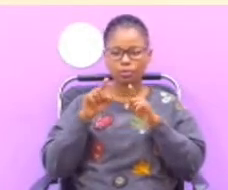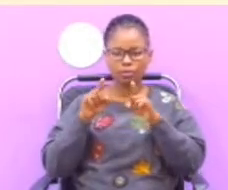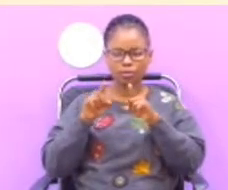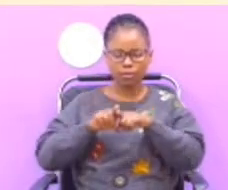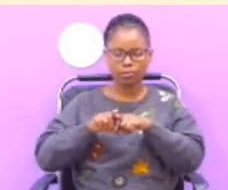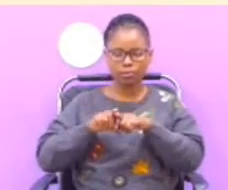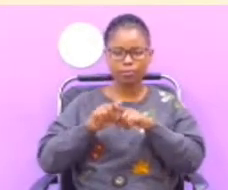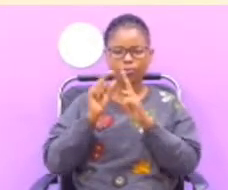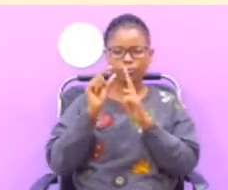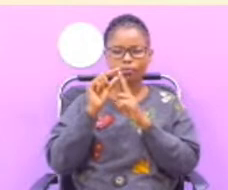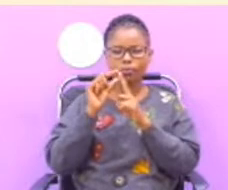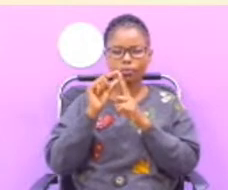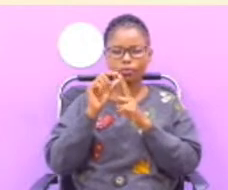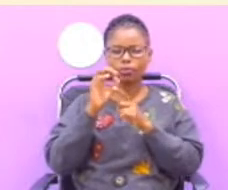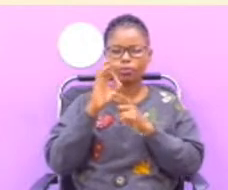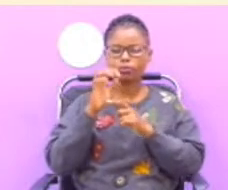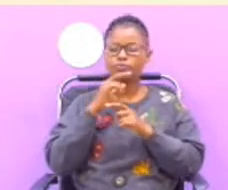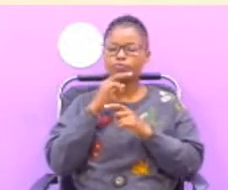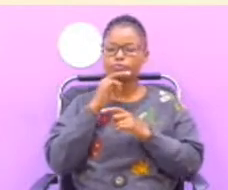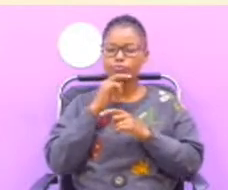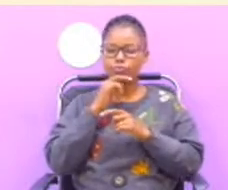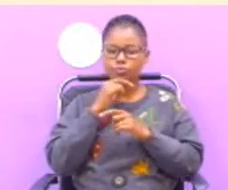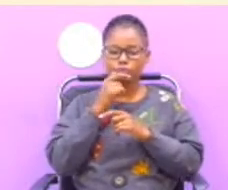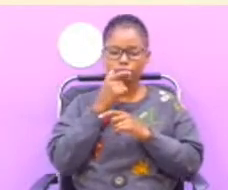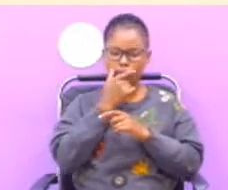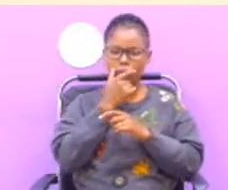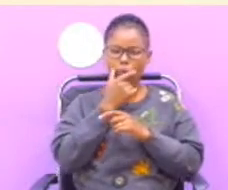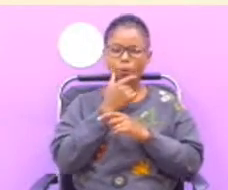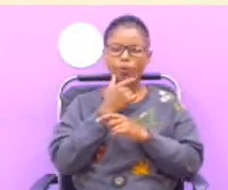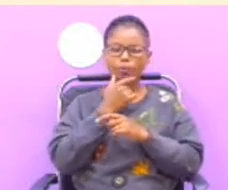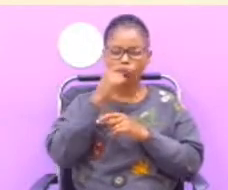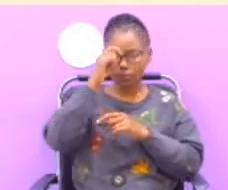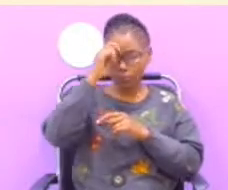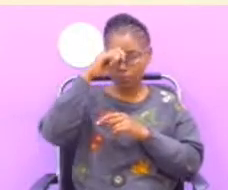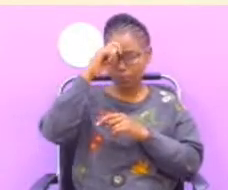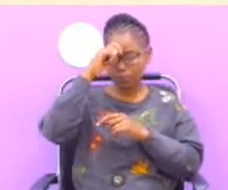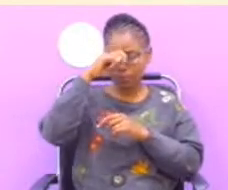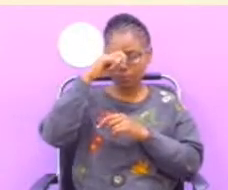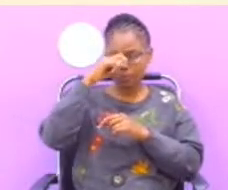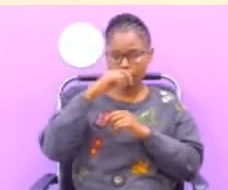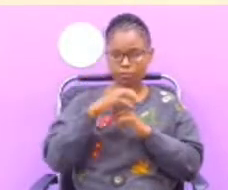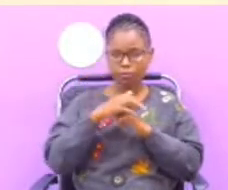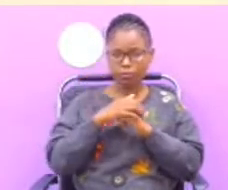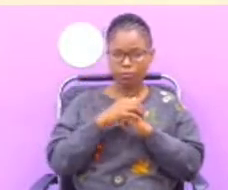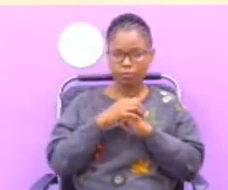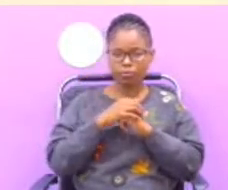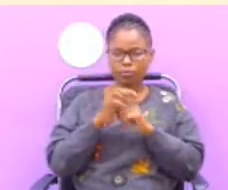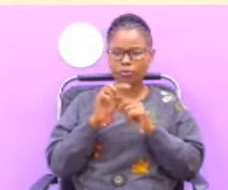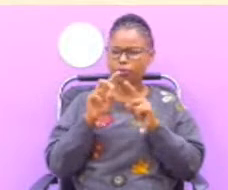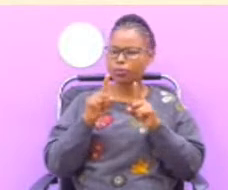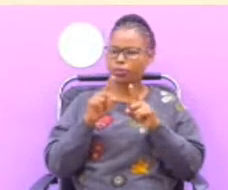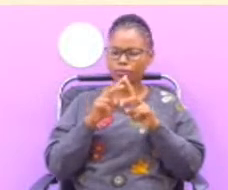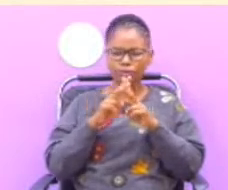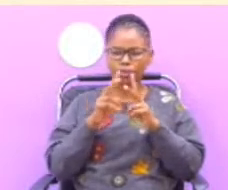ciugo ta cia thuri akũrũ ya thuri akũrũ kaigua mũthuri ũcio araria kiugo kĩritũ